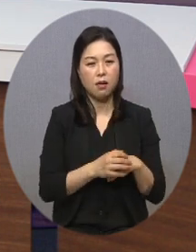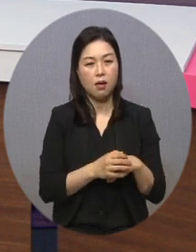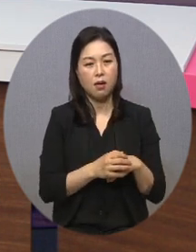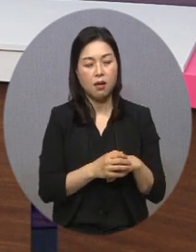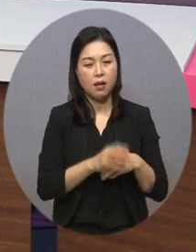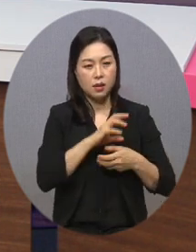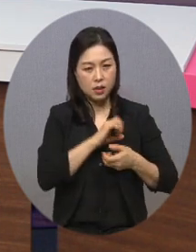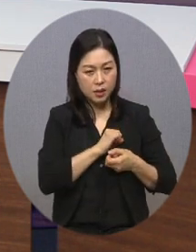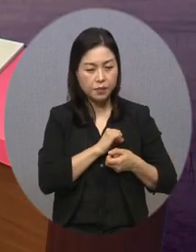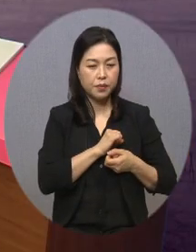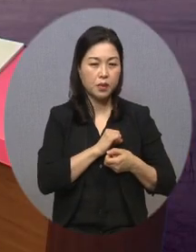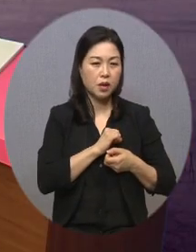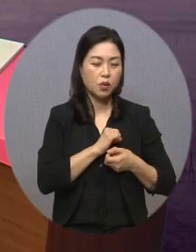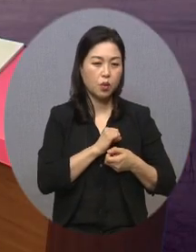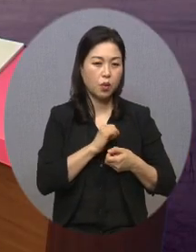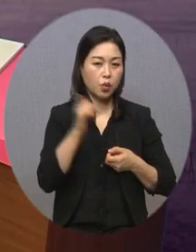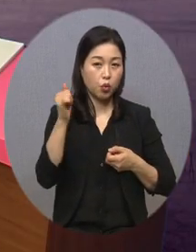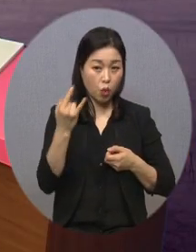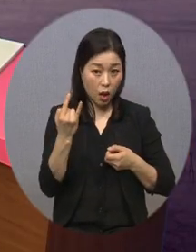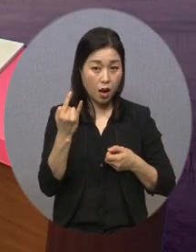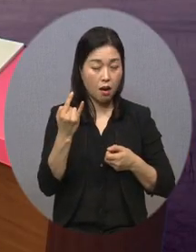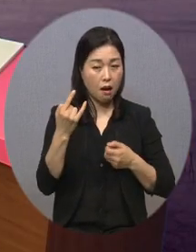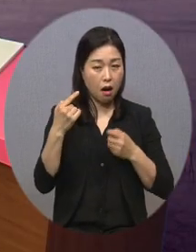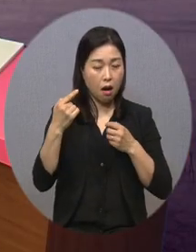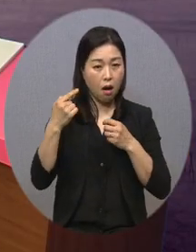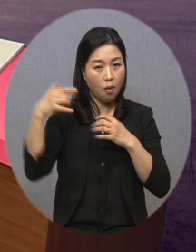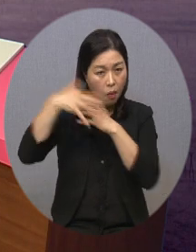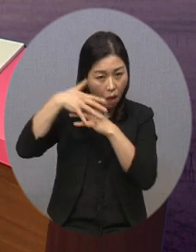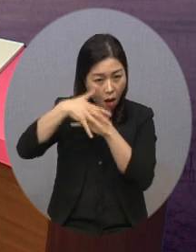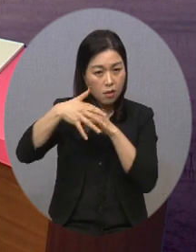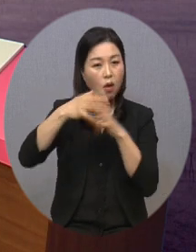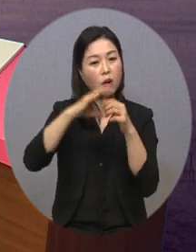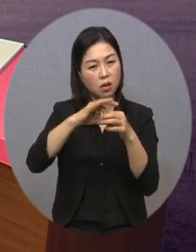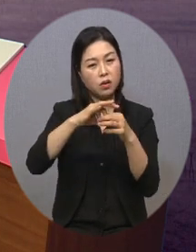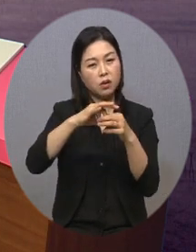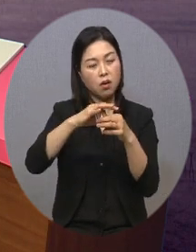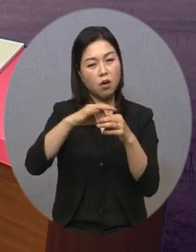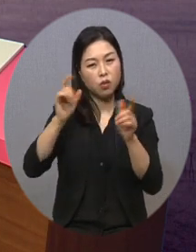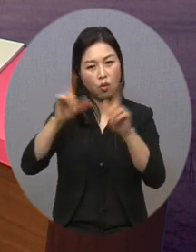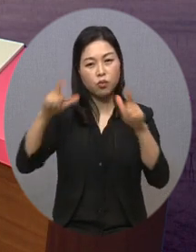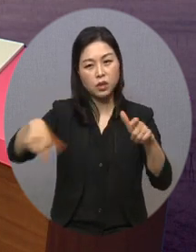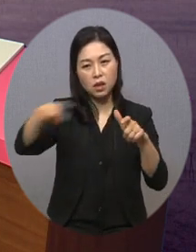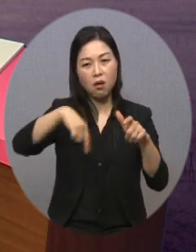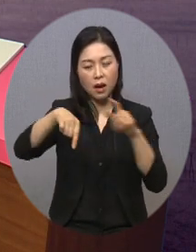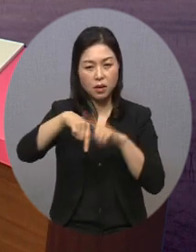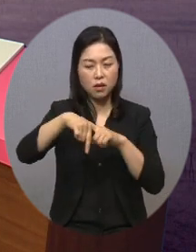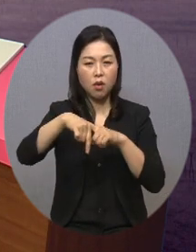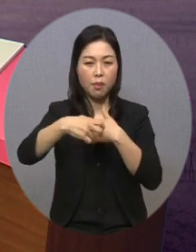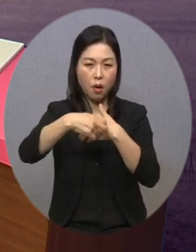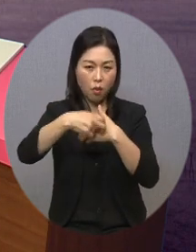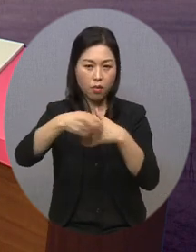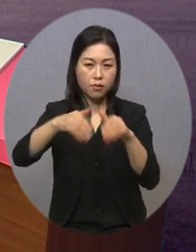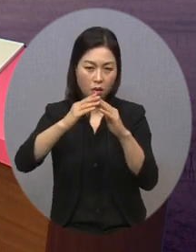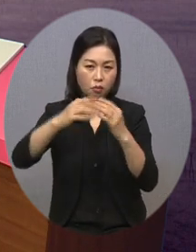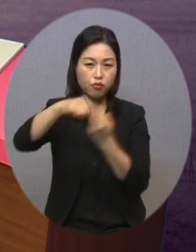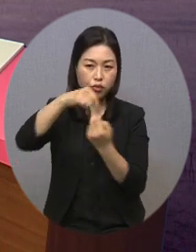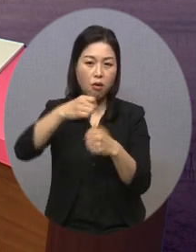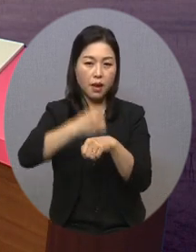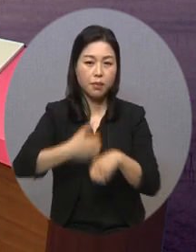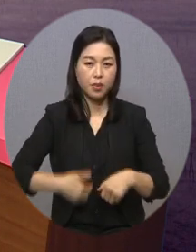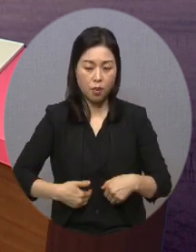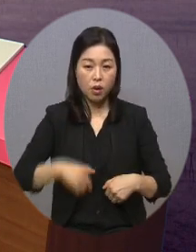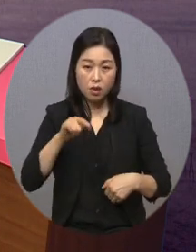심내혈관 질환을 우리 동북권에서 치료할 수 있는 기반 구축이 우선 급하고 이런 것은 단기적으로 해야 할 수